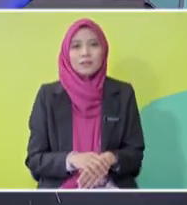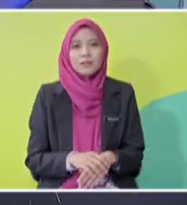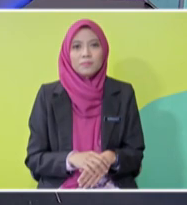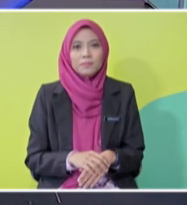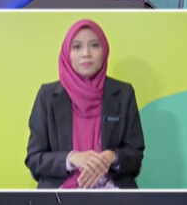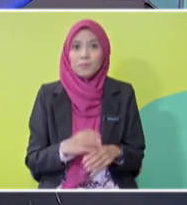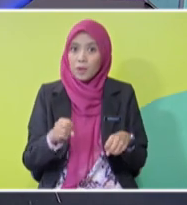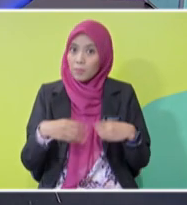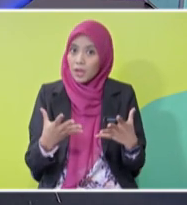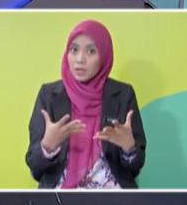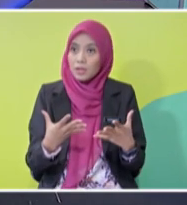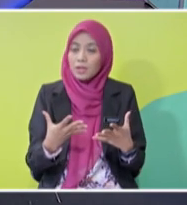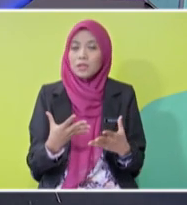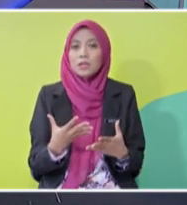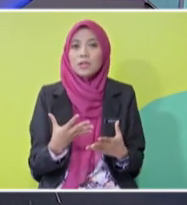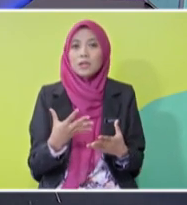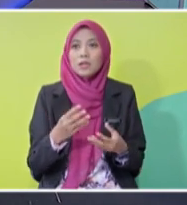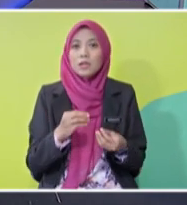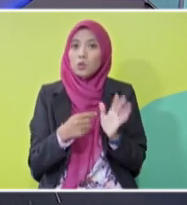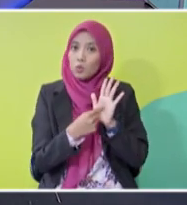jadi nomor 7